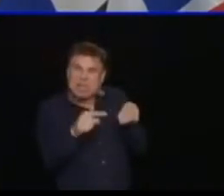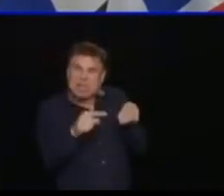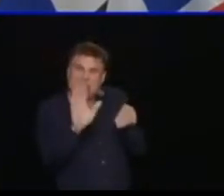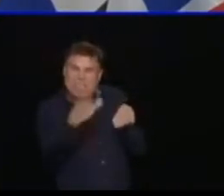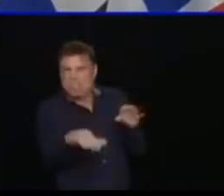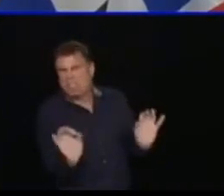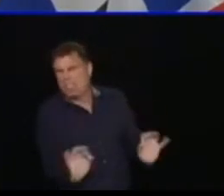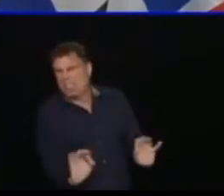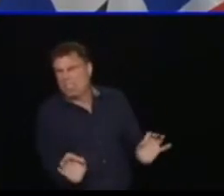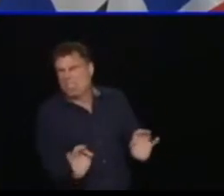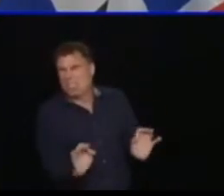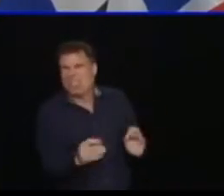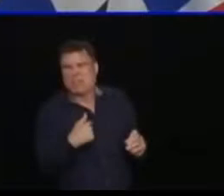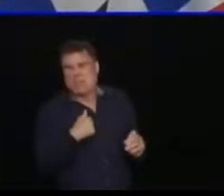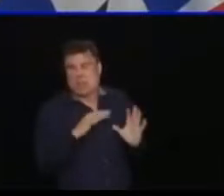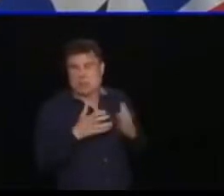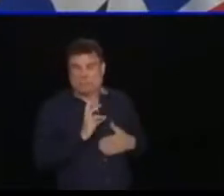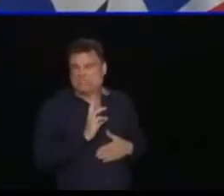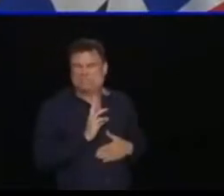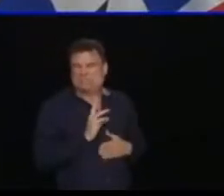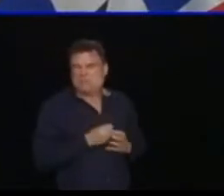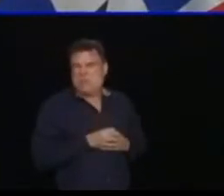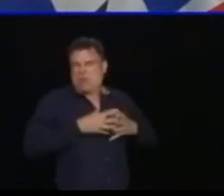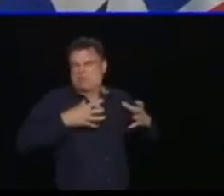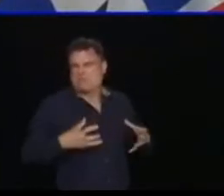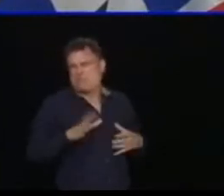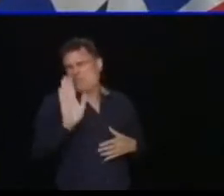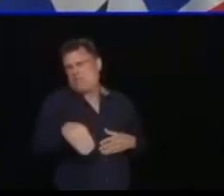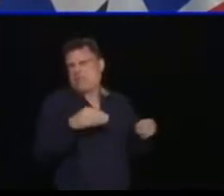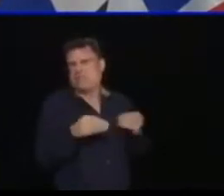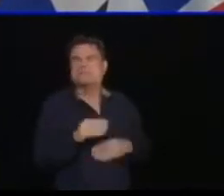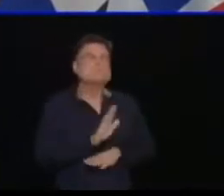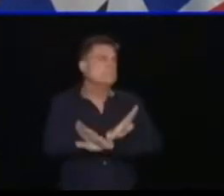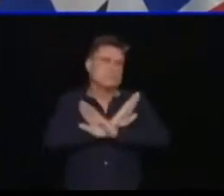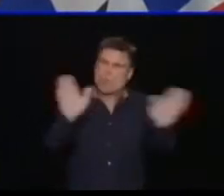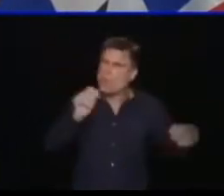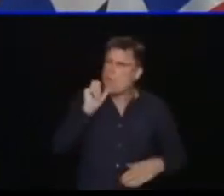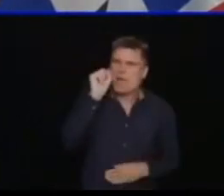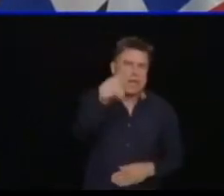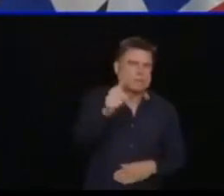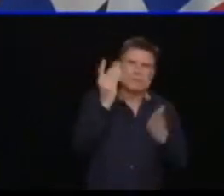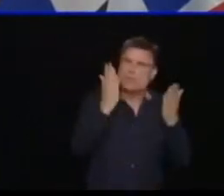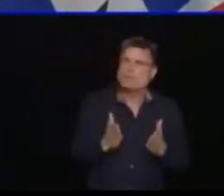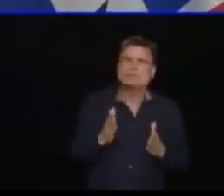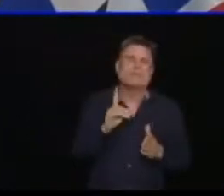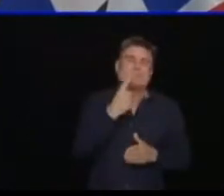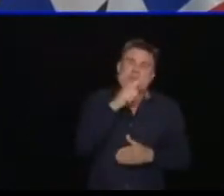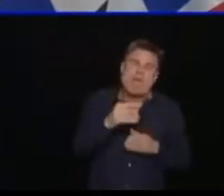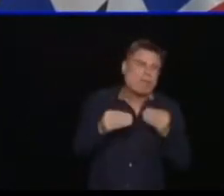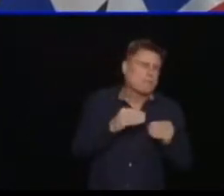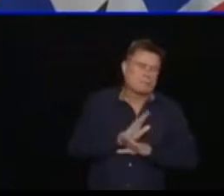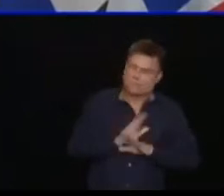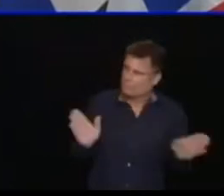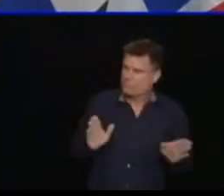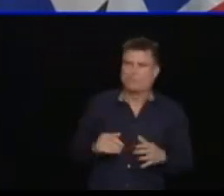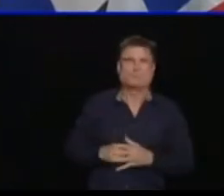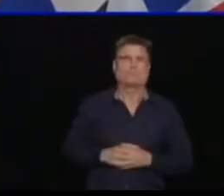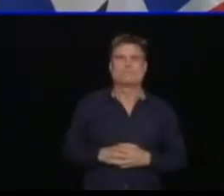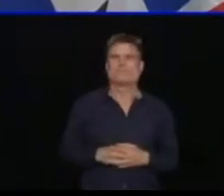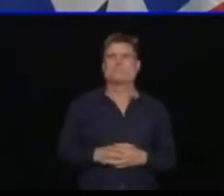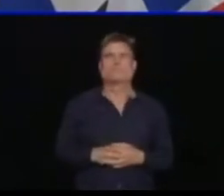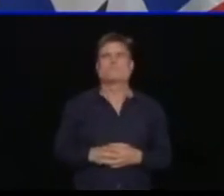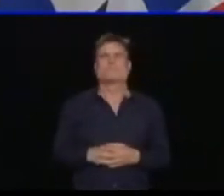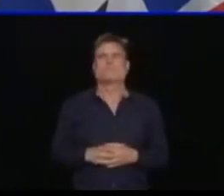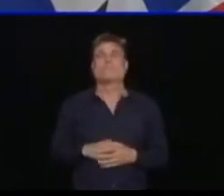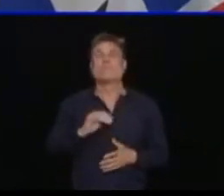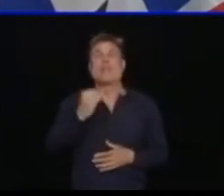restaurant, 如果 or 你 a 在餐 pub, 厅里边，也不 no 要超过 table 一个 hopping, and 餐桌 always, 6个人。 always stay away, stay home 始 if 终 you're 的 not， 如 feeling 果你 well.